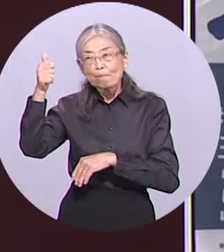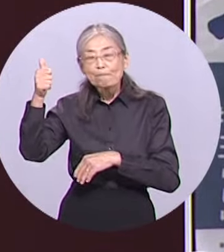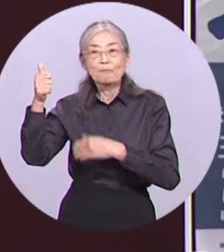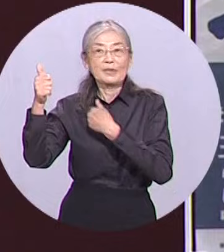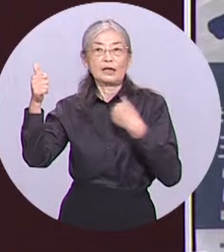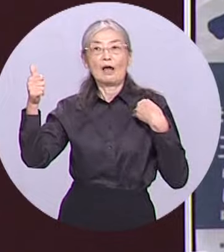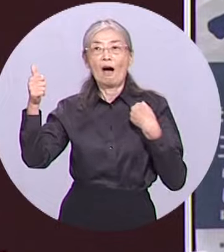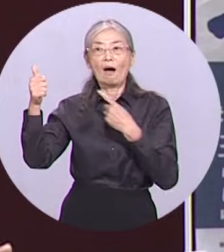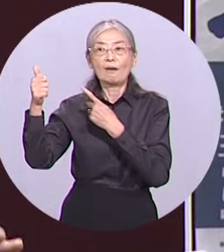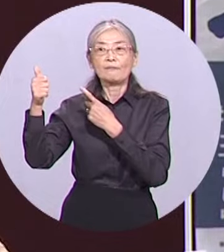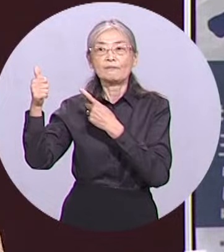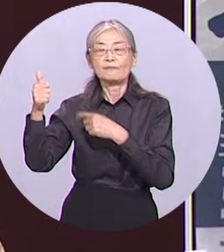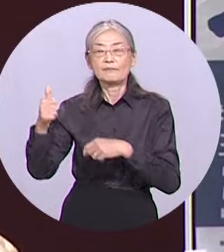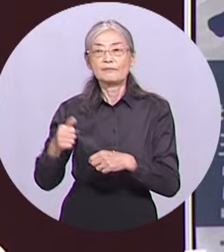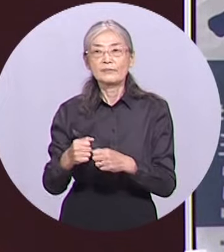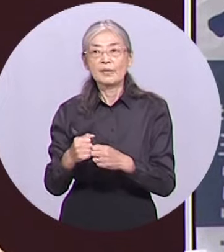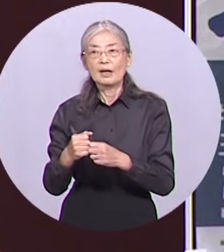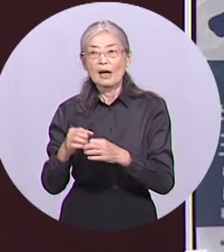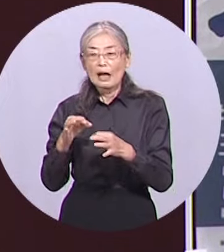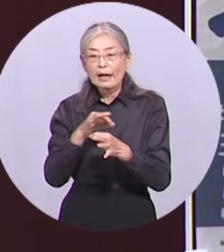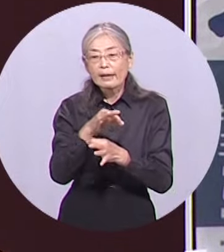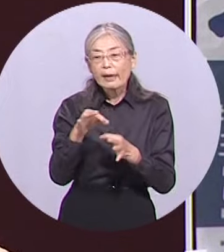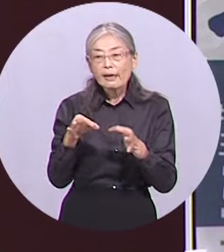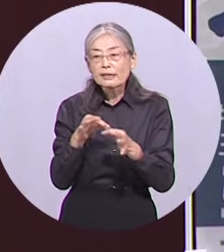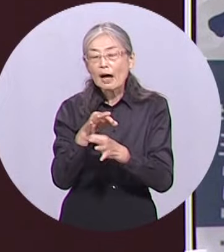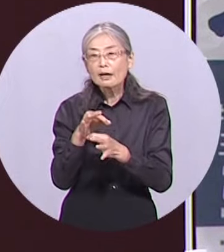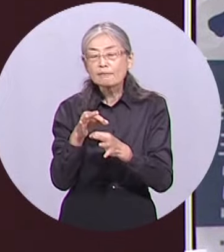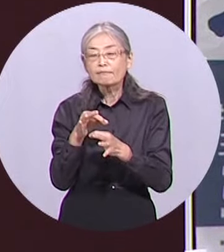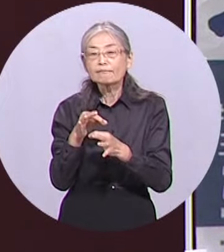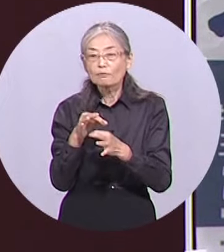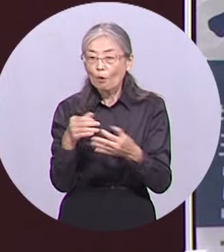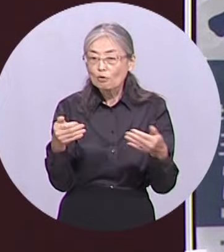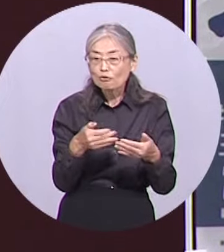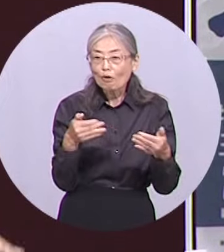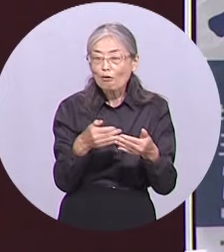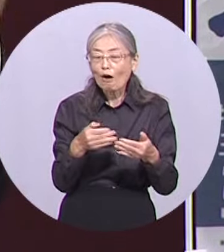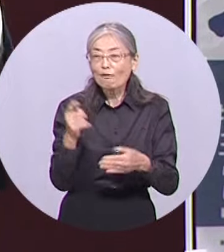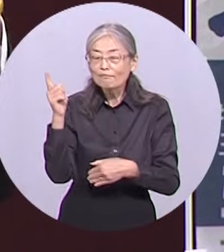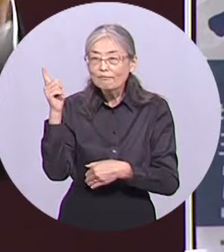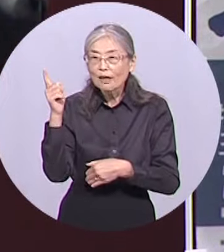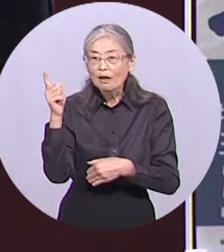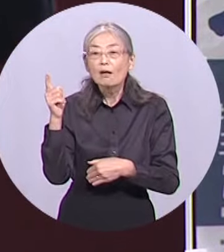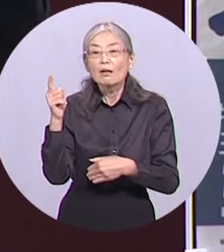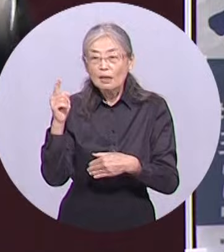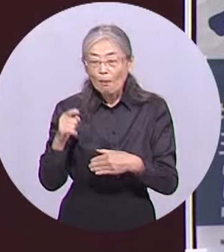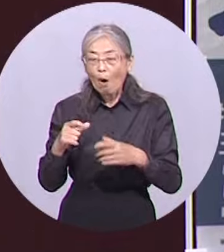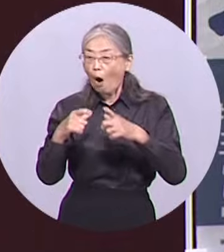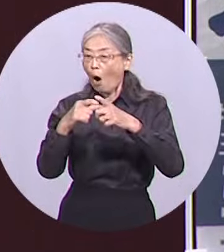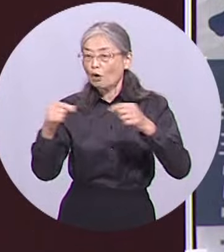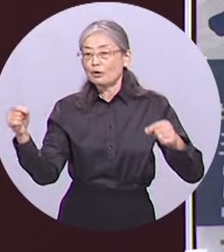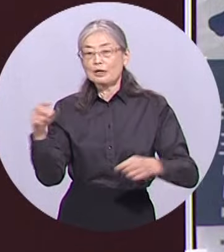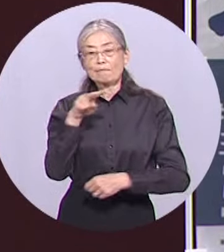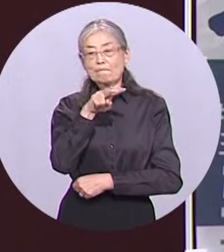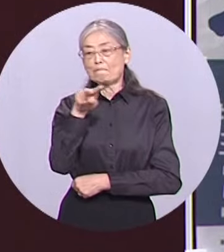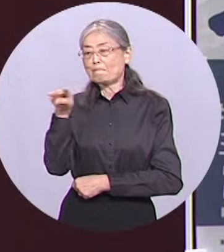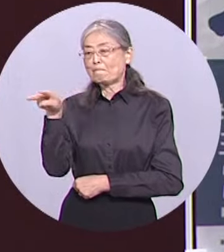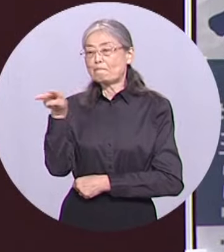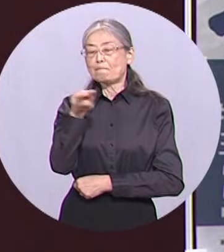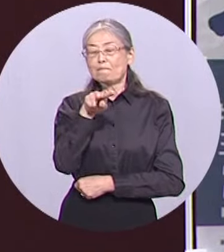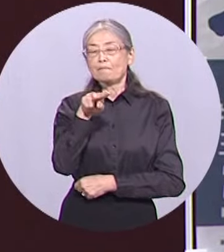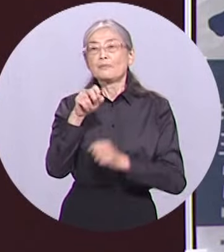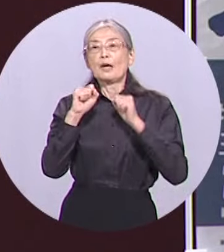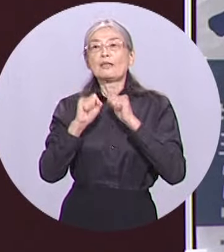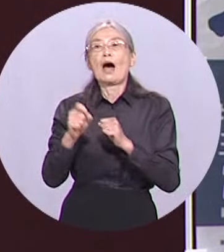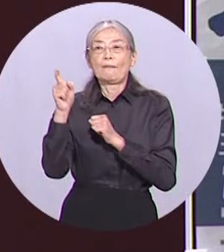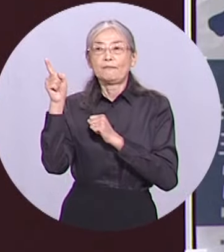ですよね。実業家、経済やってたビジネスマンなのに、国家のことを考えて俯瞰していろんなことをやったっていうことと思います